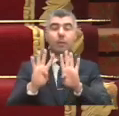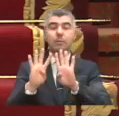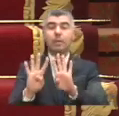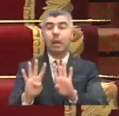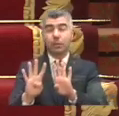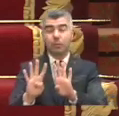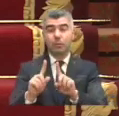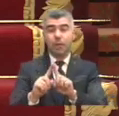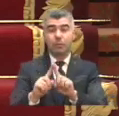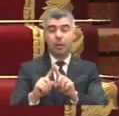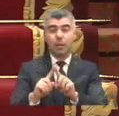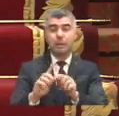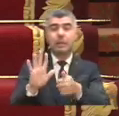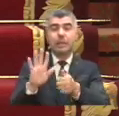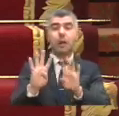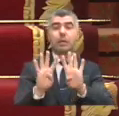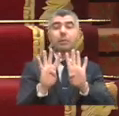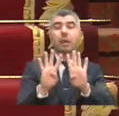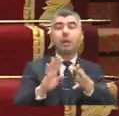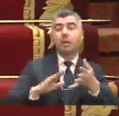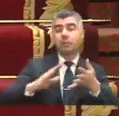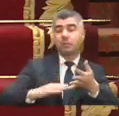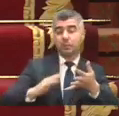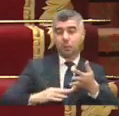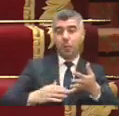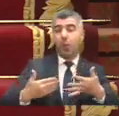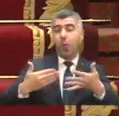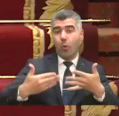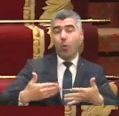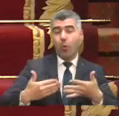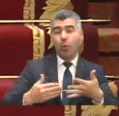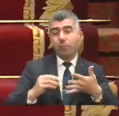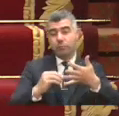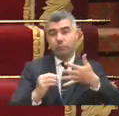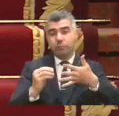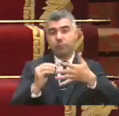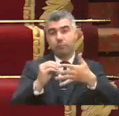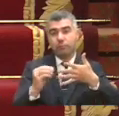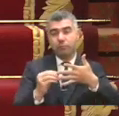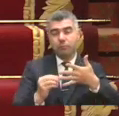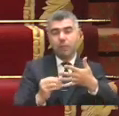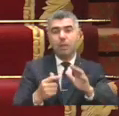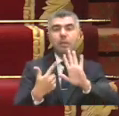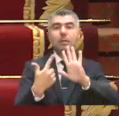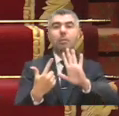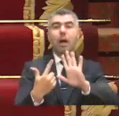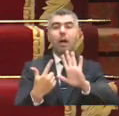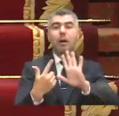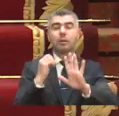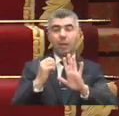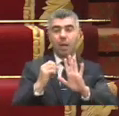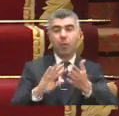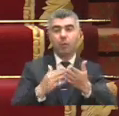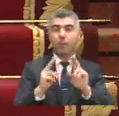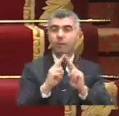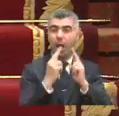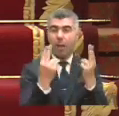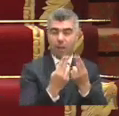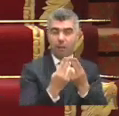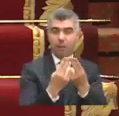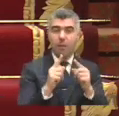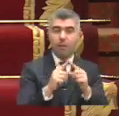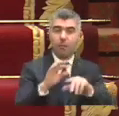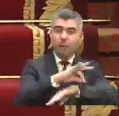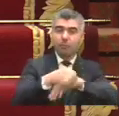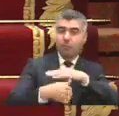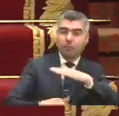وصلنا للمرتبة 86، في 2023 اليوم حنا تراجعنا بسبعة ديال الدرجات. التقارير ديال هيئة الحكام والهيئة الدستورية تقر